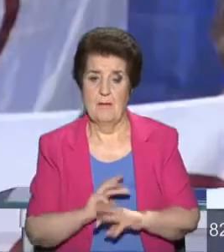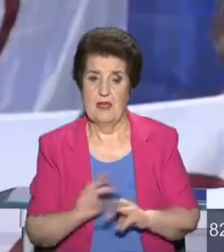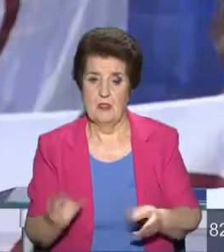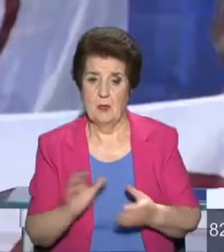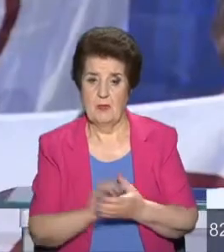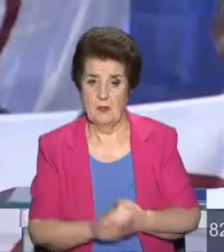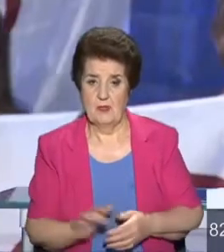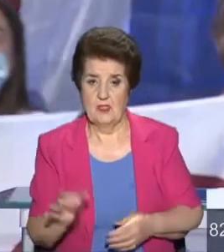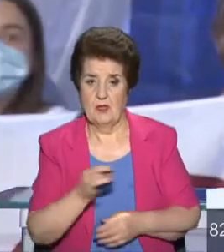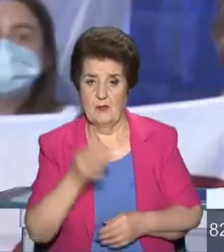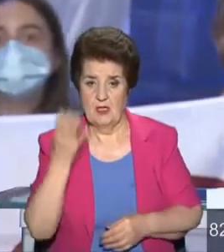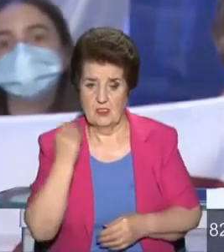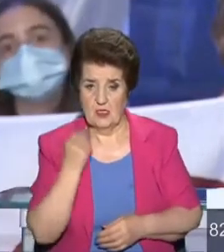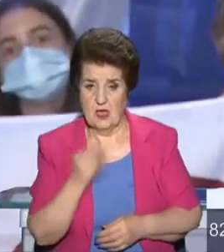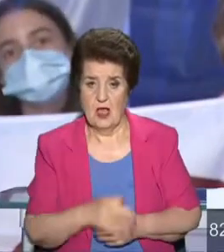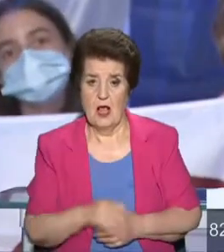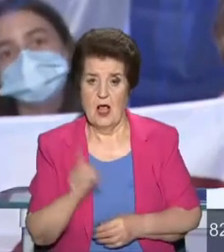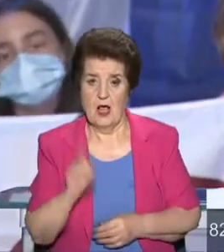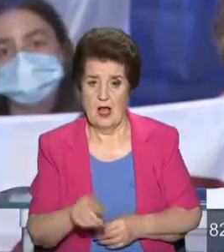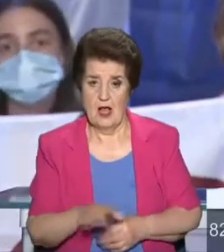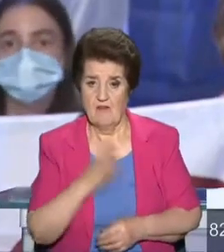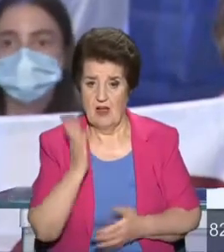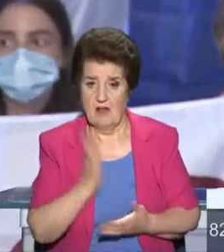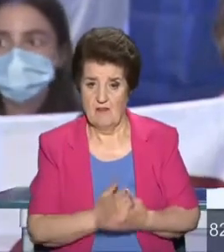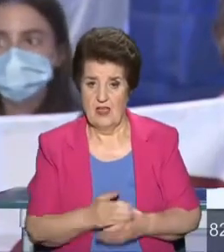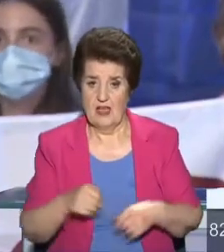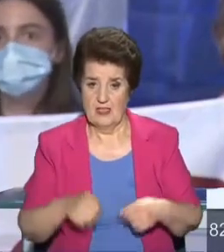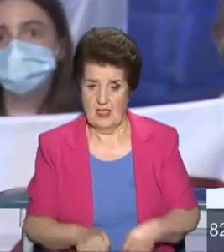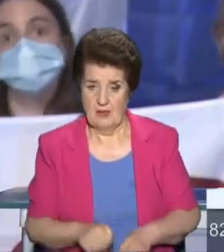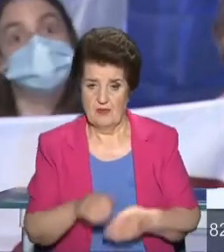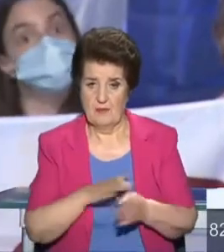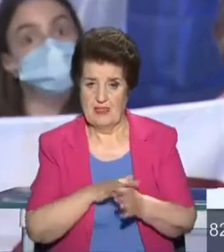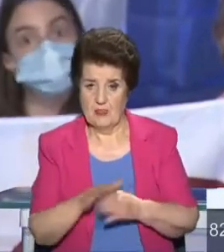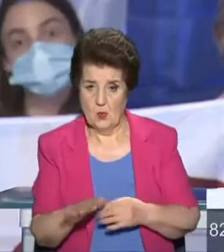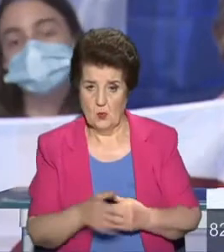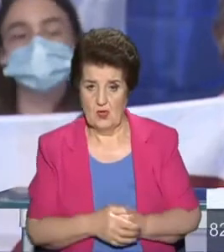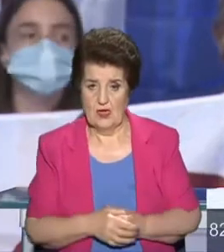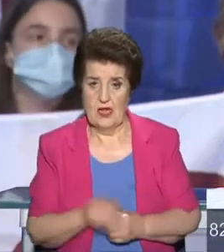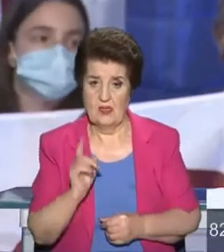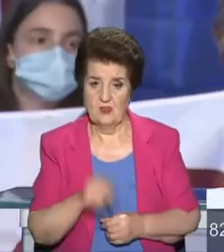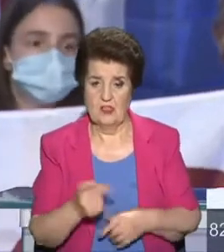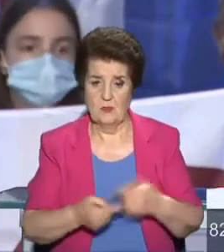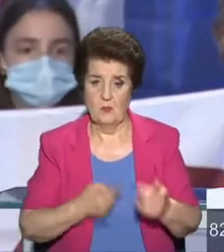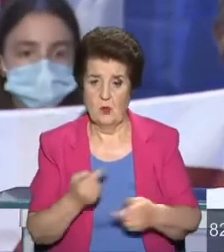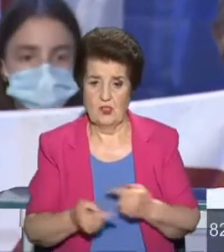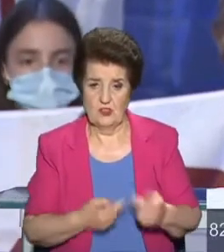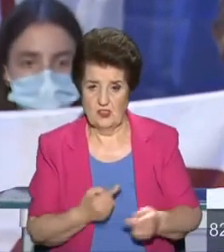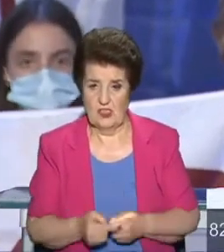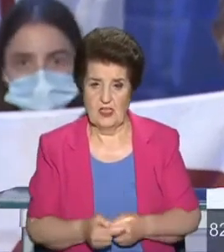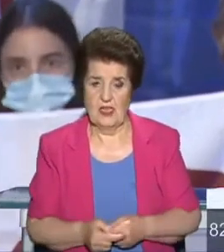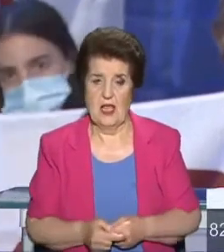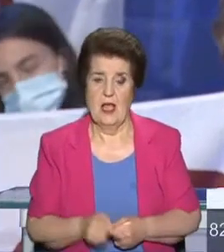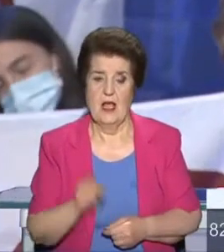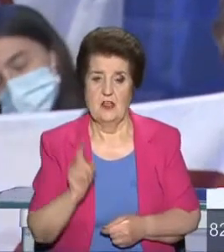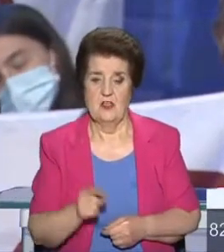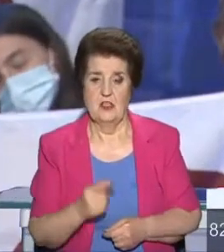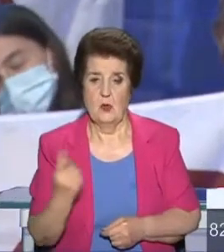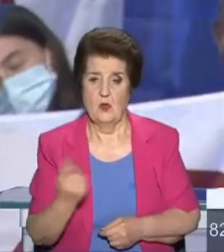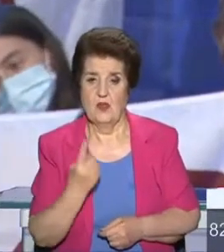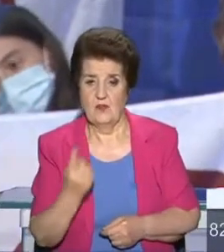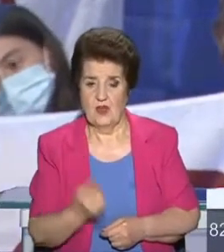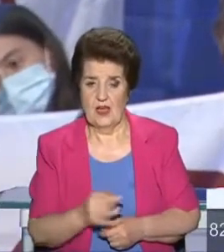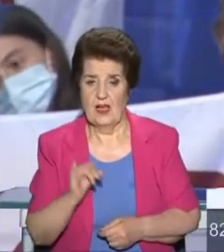Unirea Republicii Moldova cu România care va avea drept misiune acest proces de armonizare și unificare